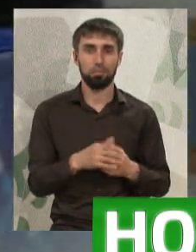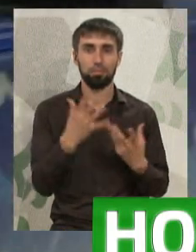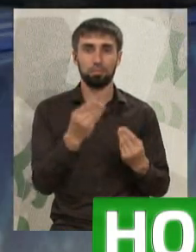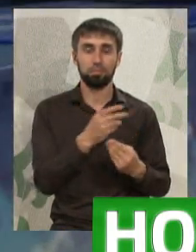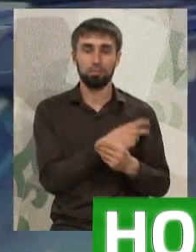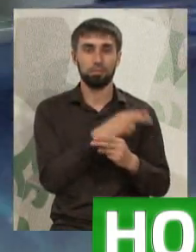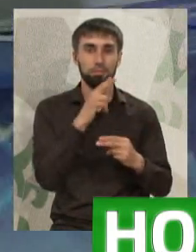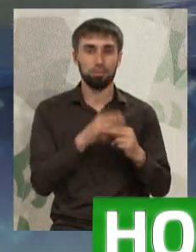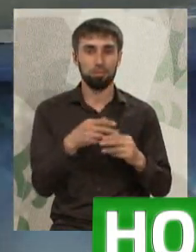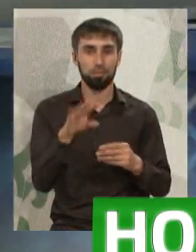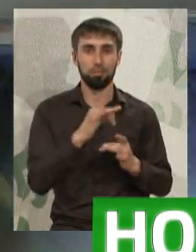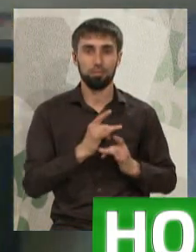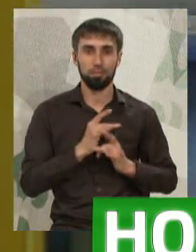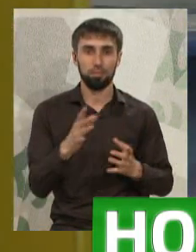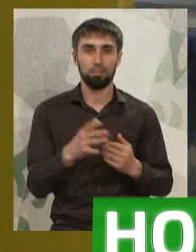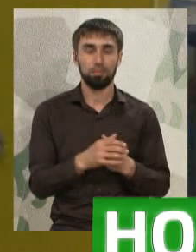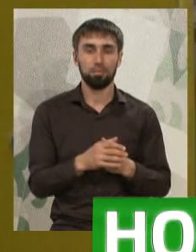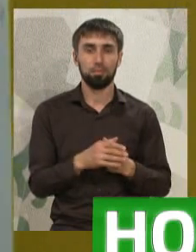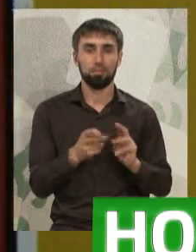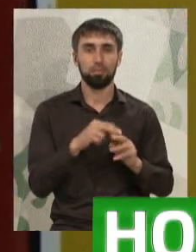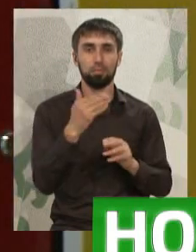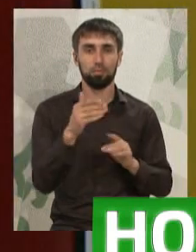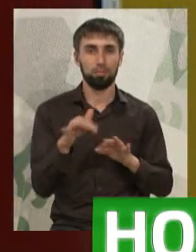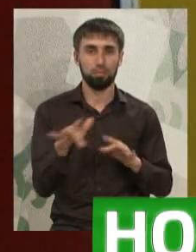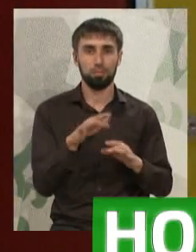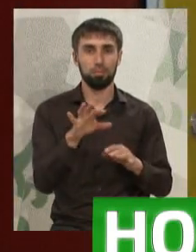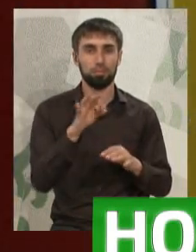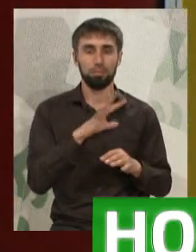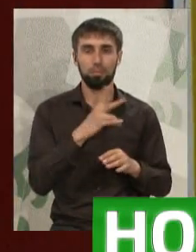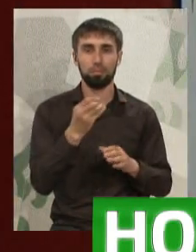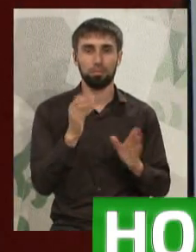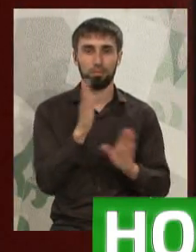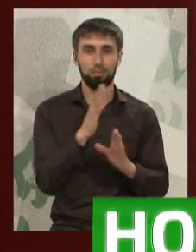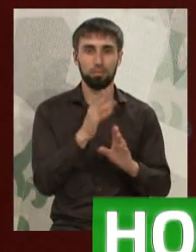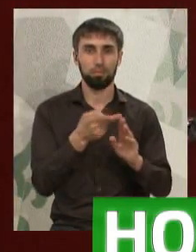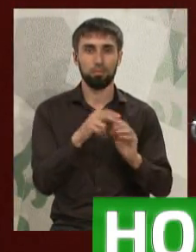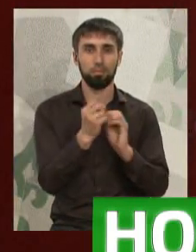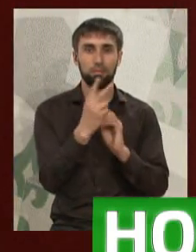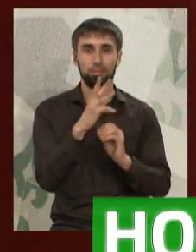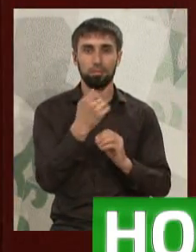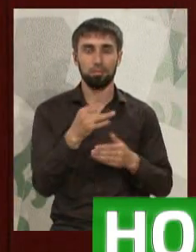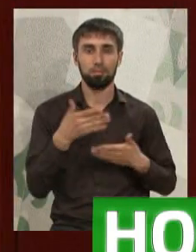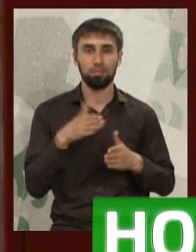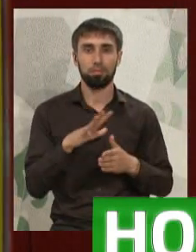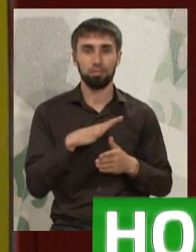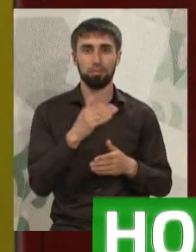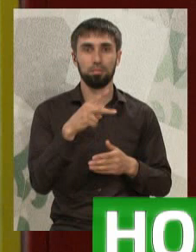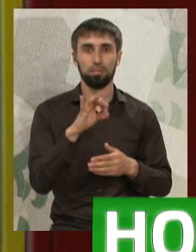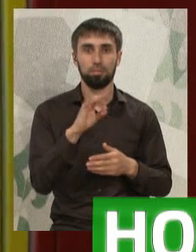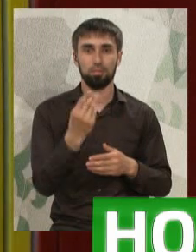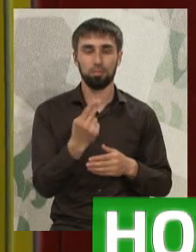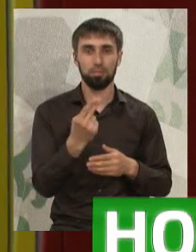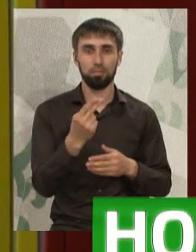праздник для многих медицинских учреждений. Дата для этого мероприятия была выбрана не случайно. Именно 12 мая родилась Флоренс Найтингейл, которая